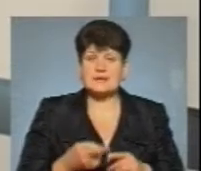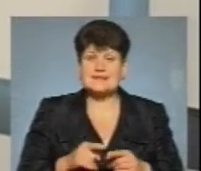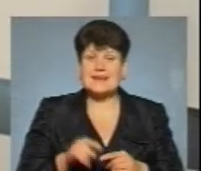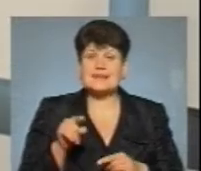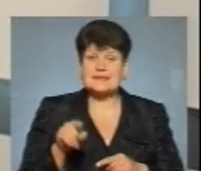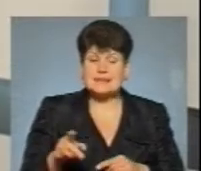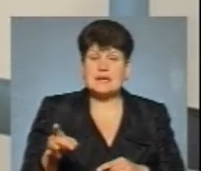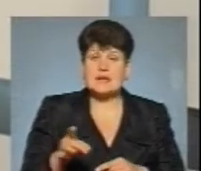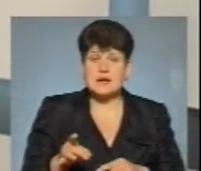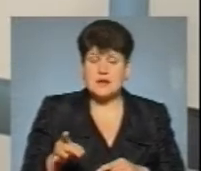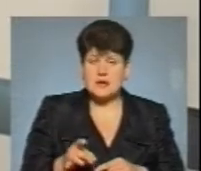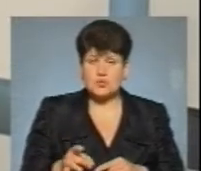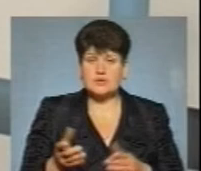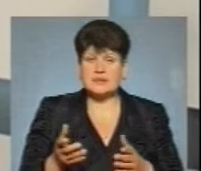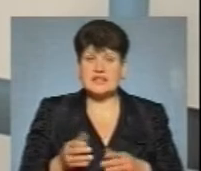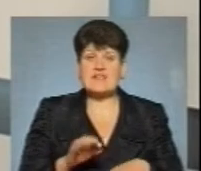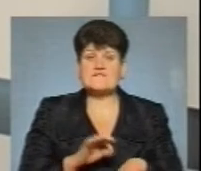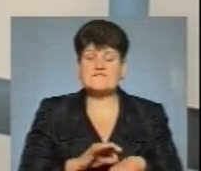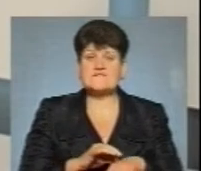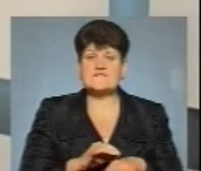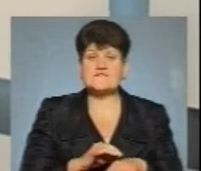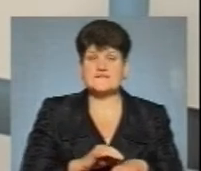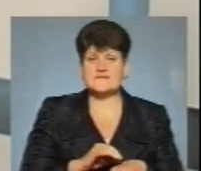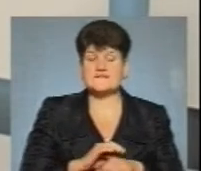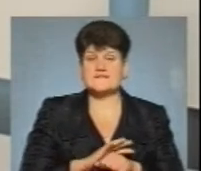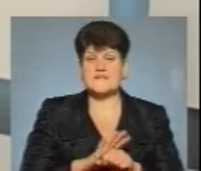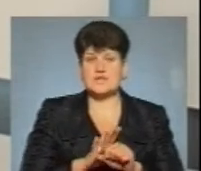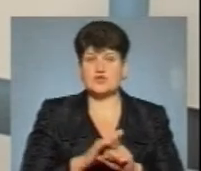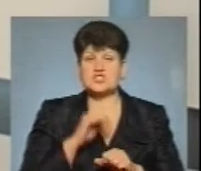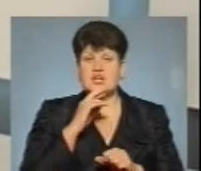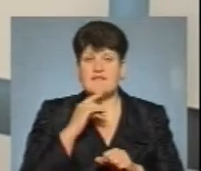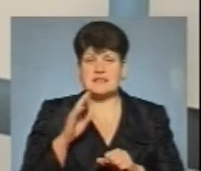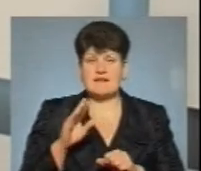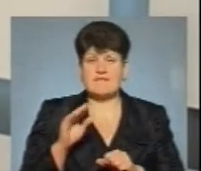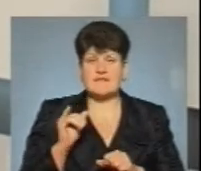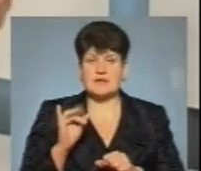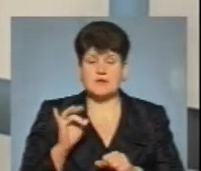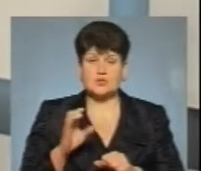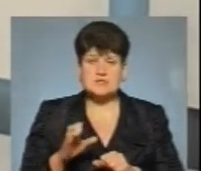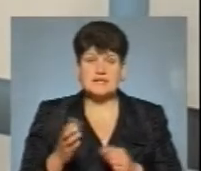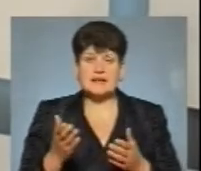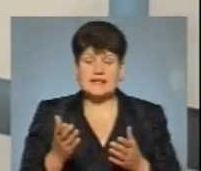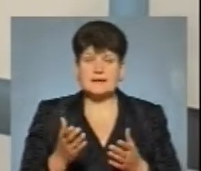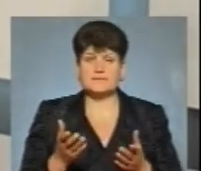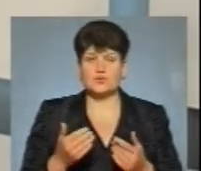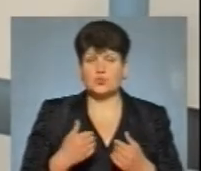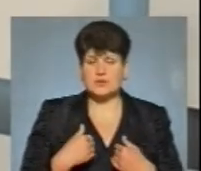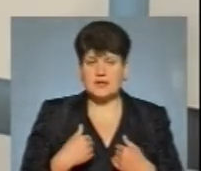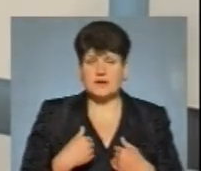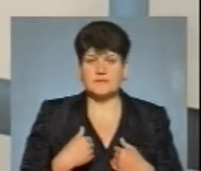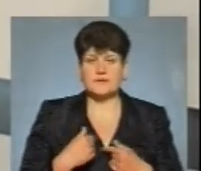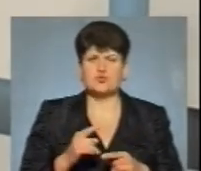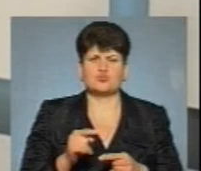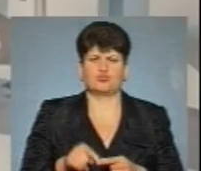райони, які оцей вірус, якщо його можна назвати Чернівецьким вірусом, так? чи вірус, який, наприклад, десь у нас... А чому саме